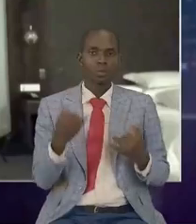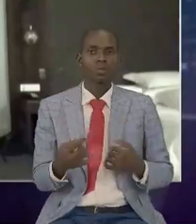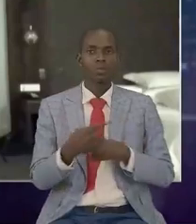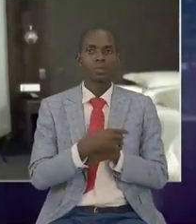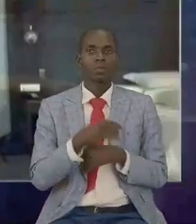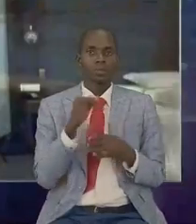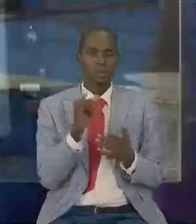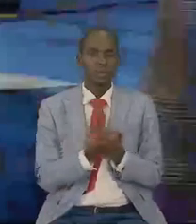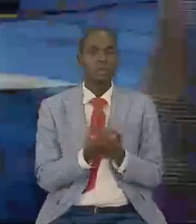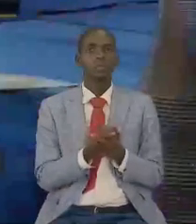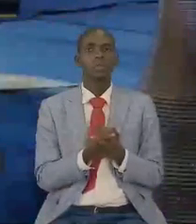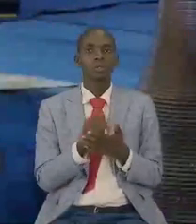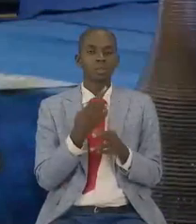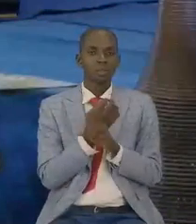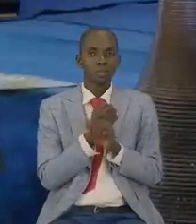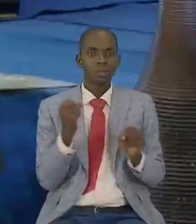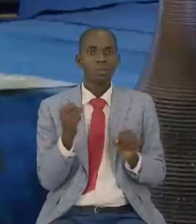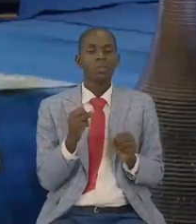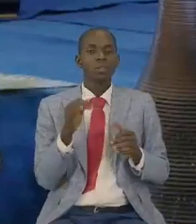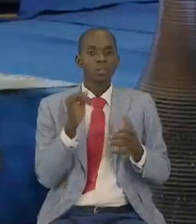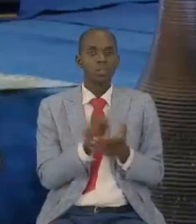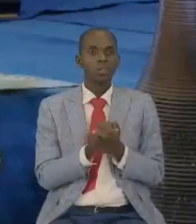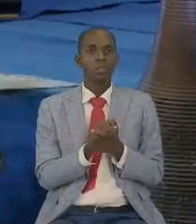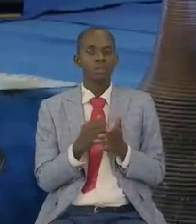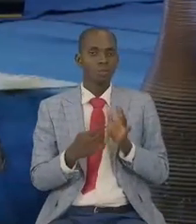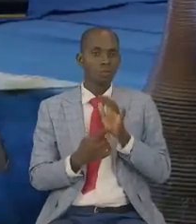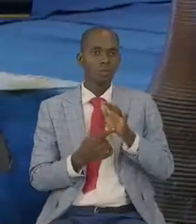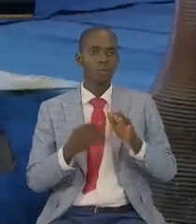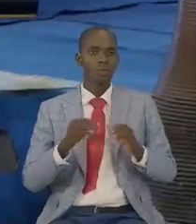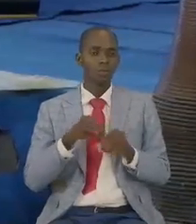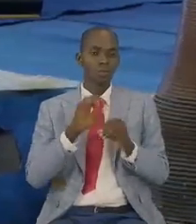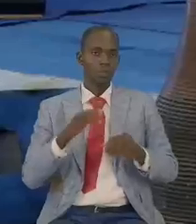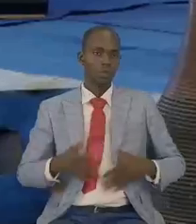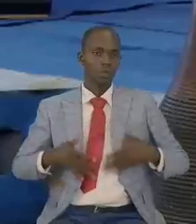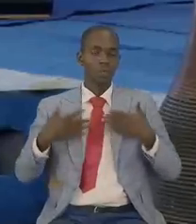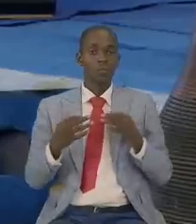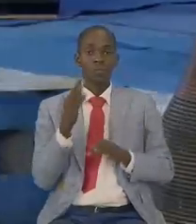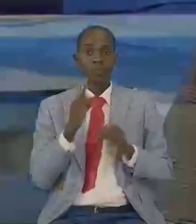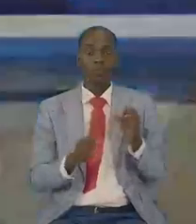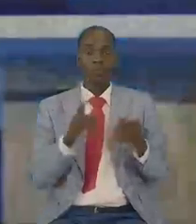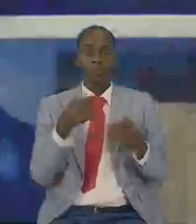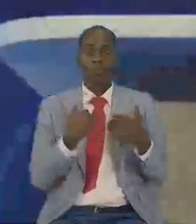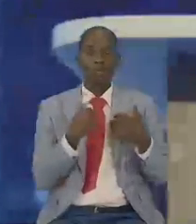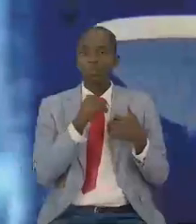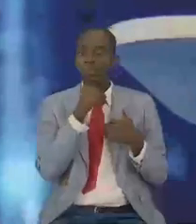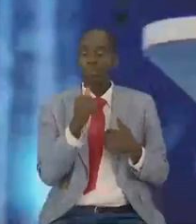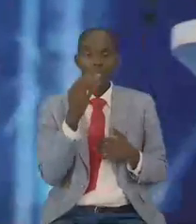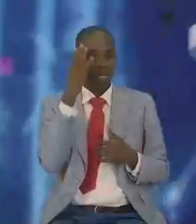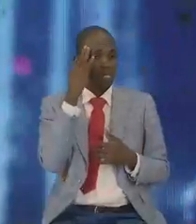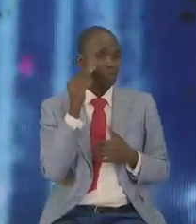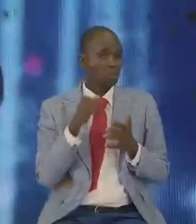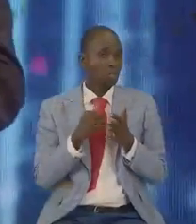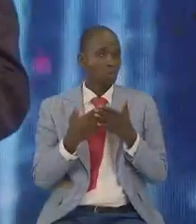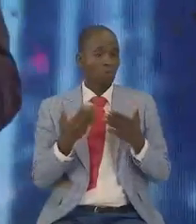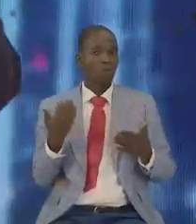t'apporte cette rédemption qui commence dans ta vie si tu n'as pas encore expérimenté cette